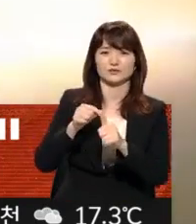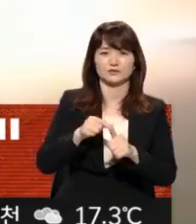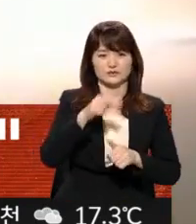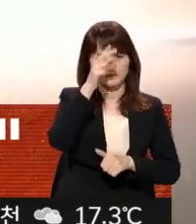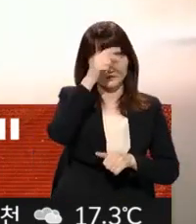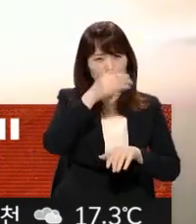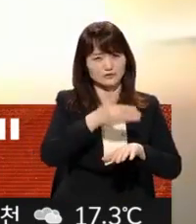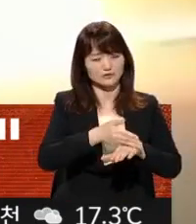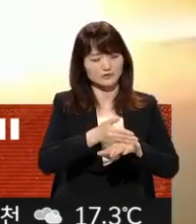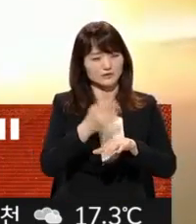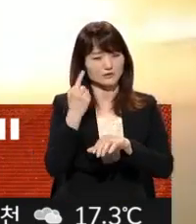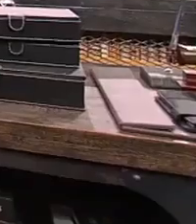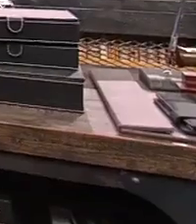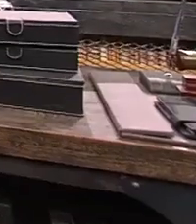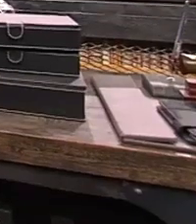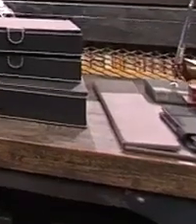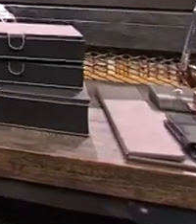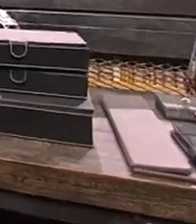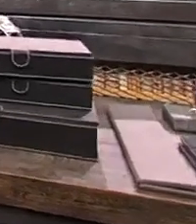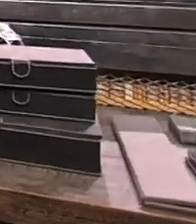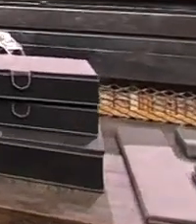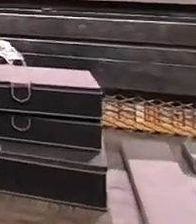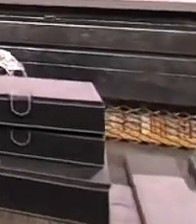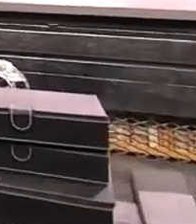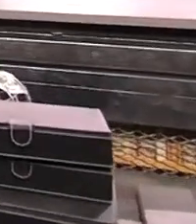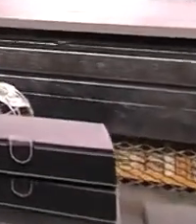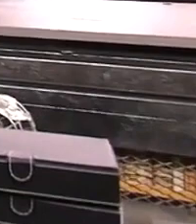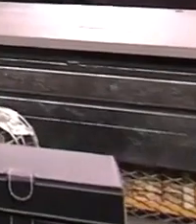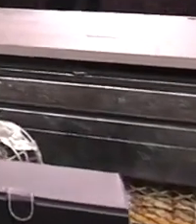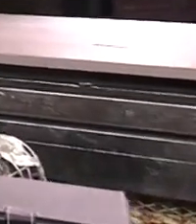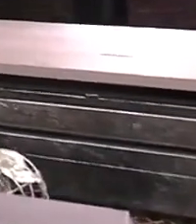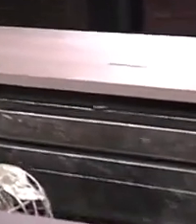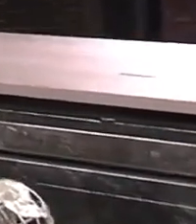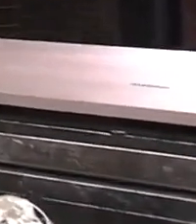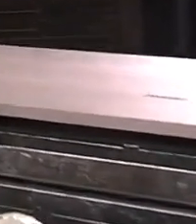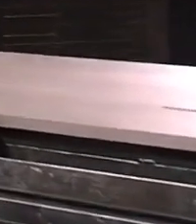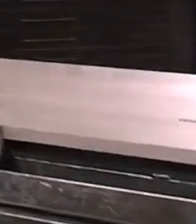경찰들에게 감사하다고 전했습니다. 이 사건의 진실을 추적하고